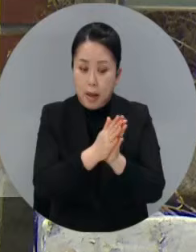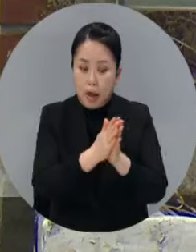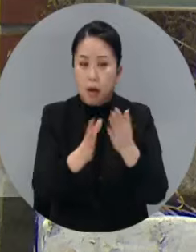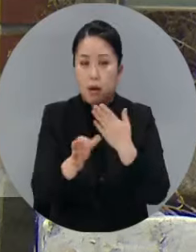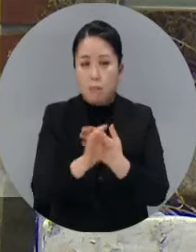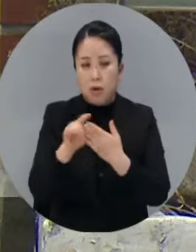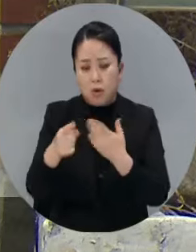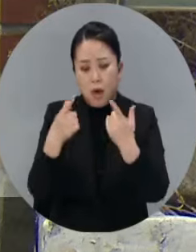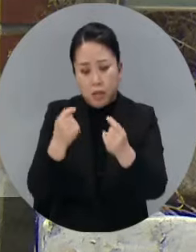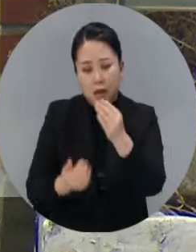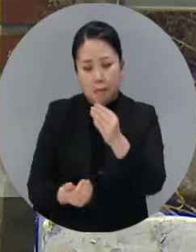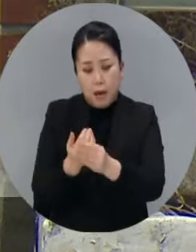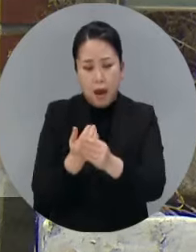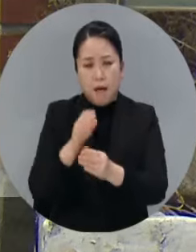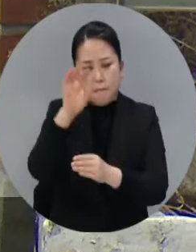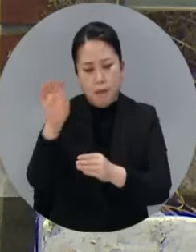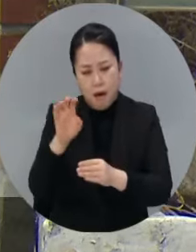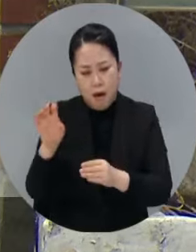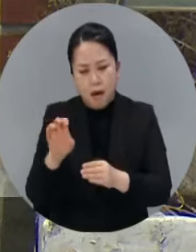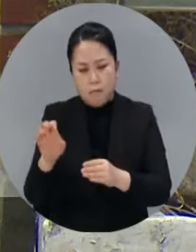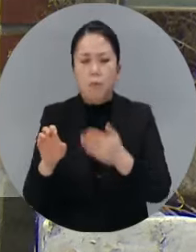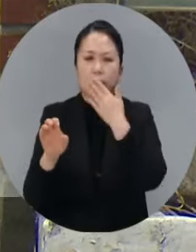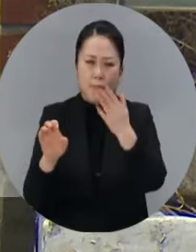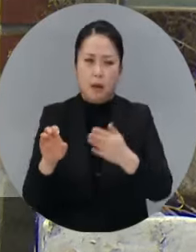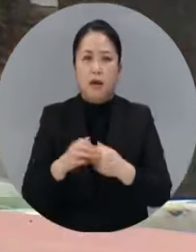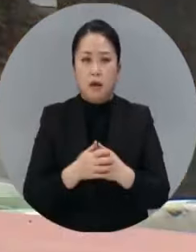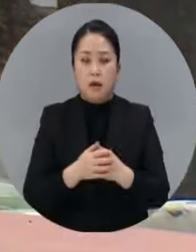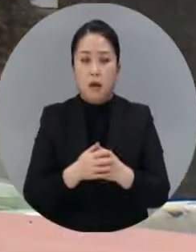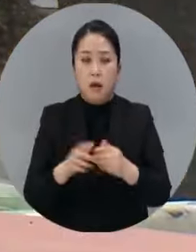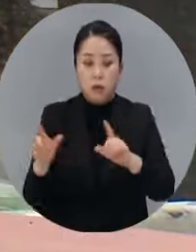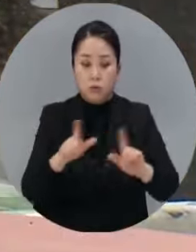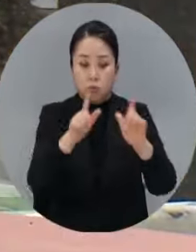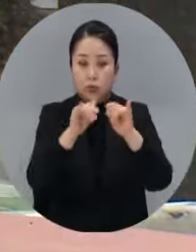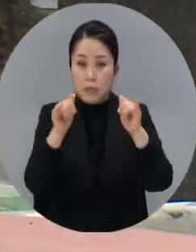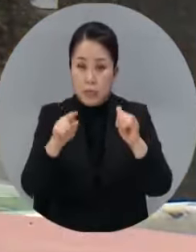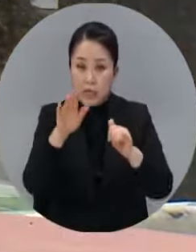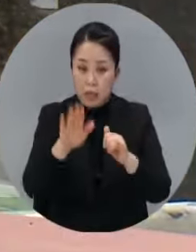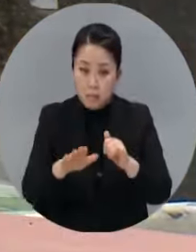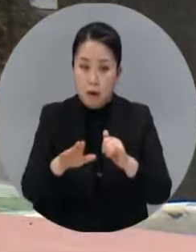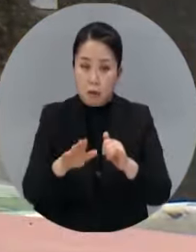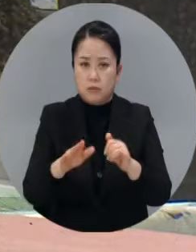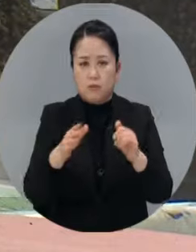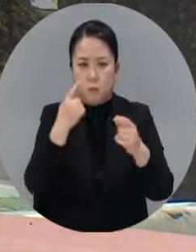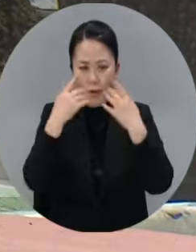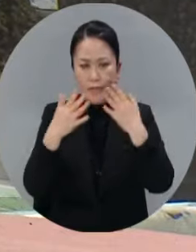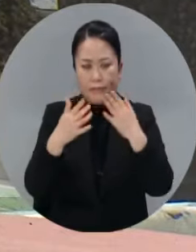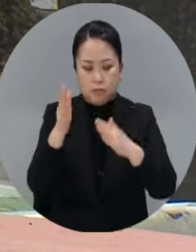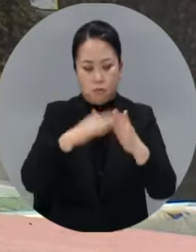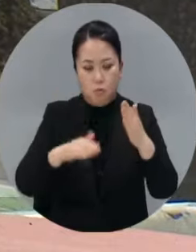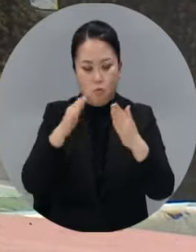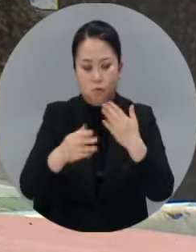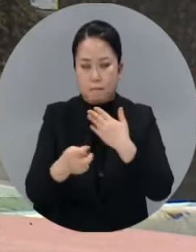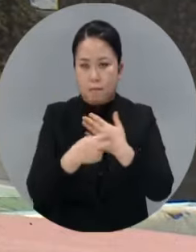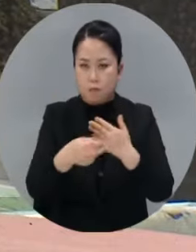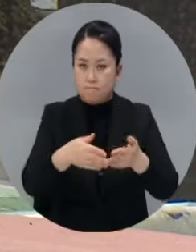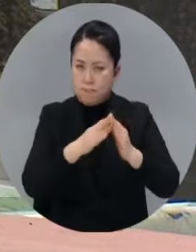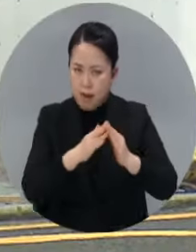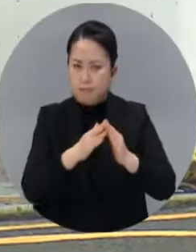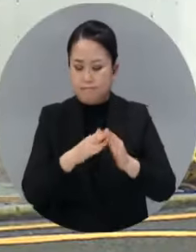사태가 언제든 반복될 수 있는 상황 주민들은 이번만큼은 실히 의료원을